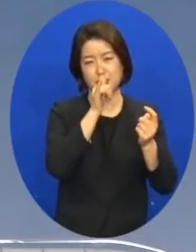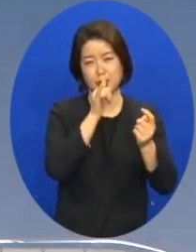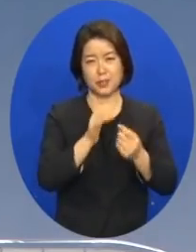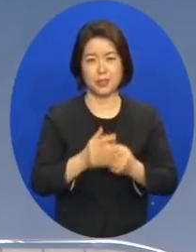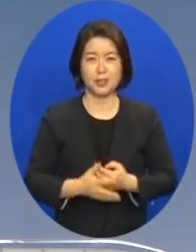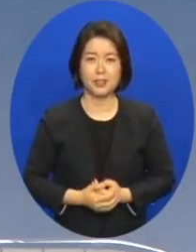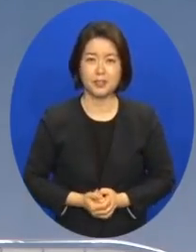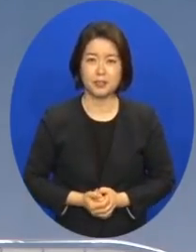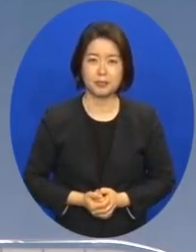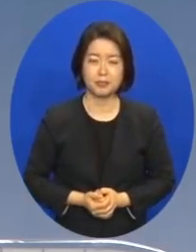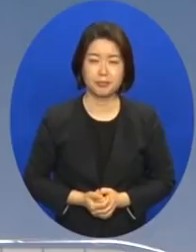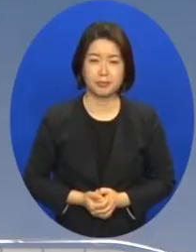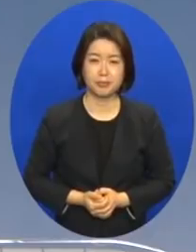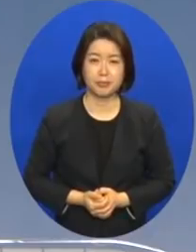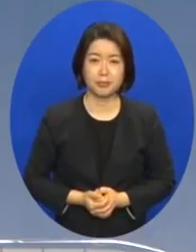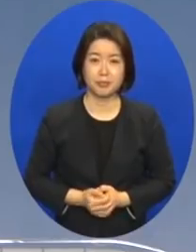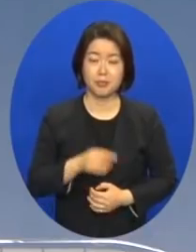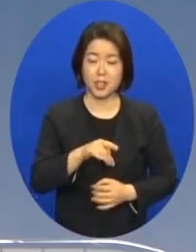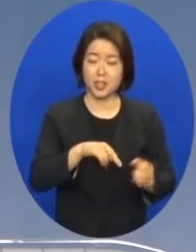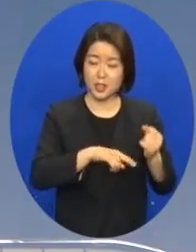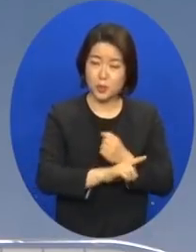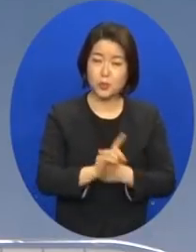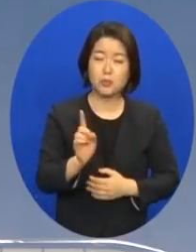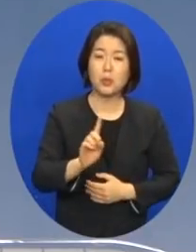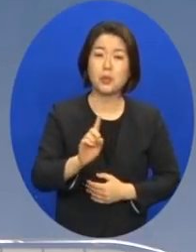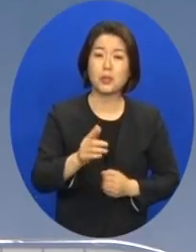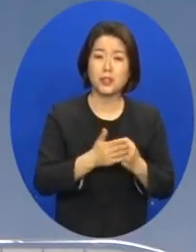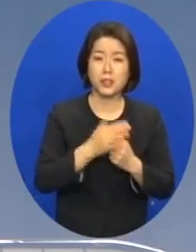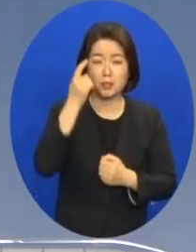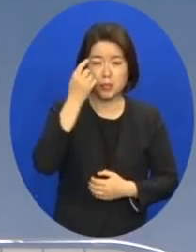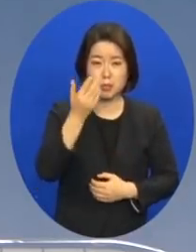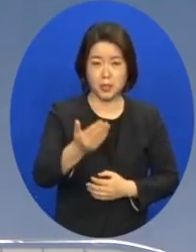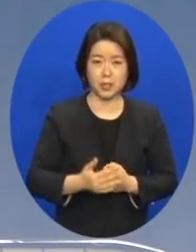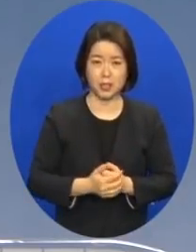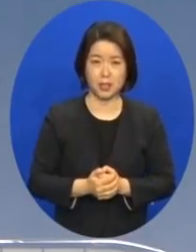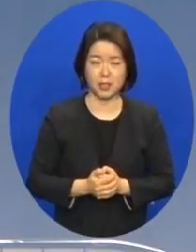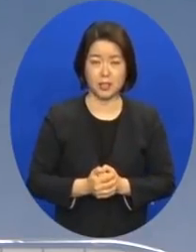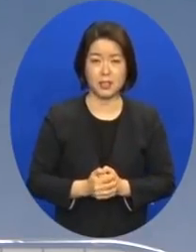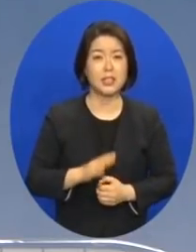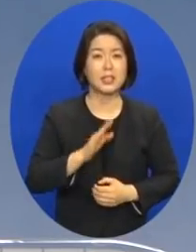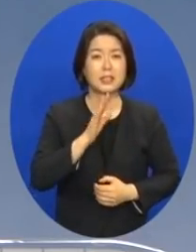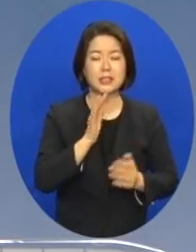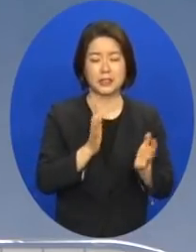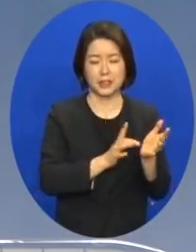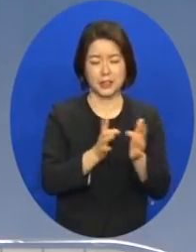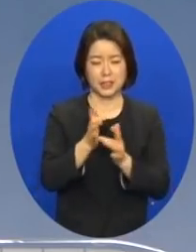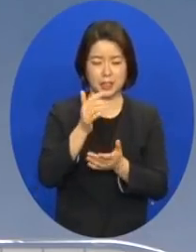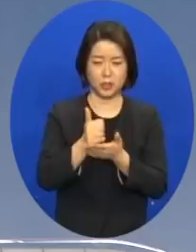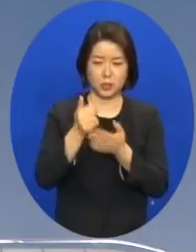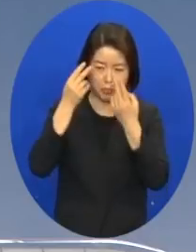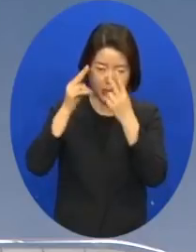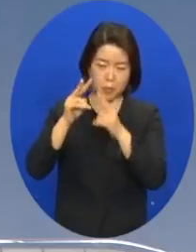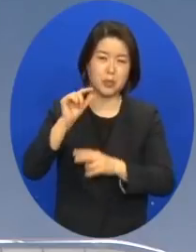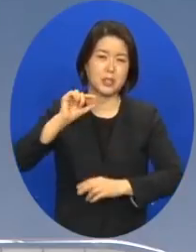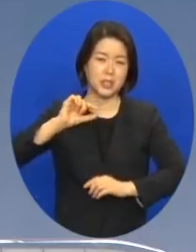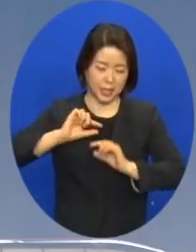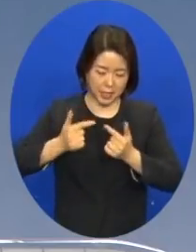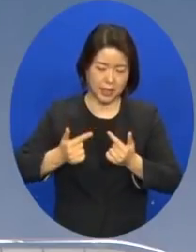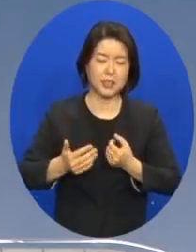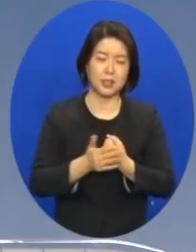모릅니다. 그 까닭이 무엇입니까? 진짜 예수님을 바라보지 않고 있기 때문에